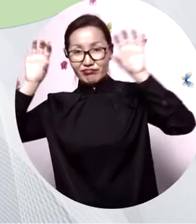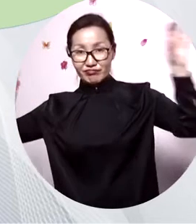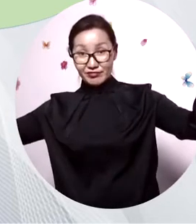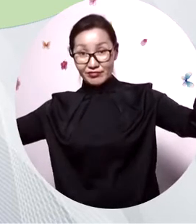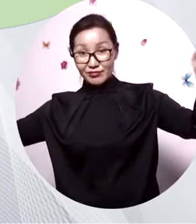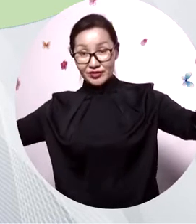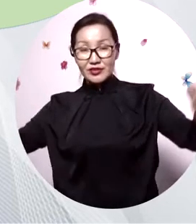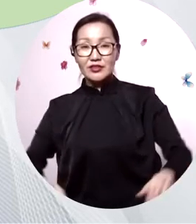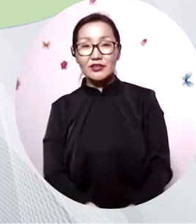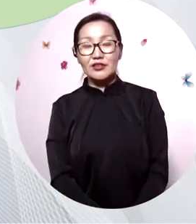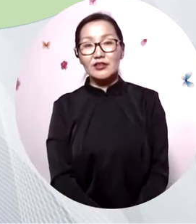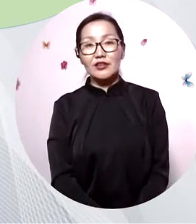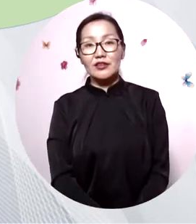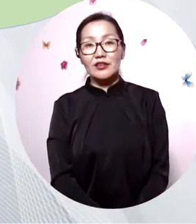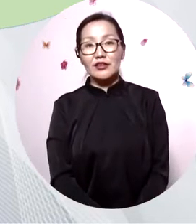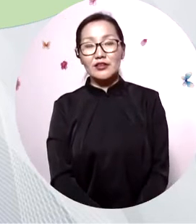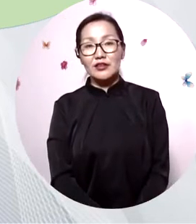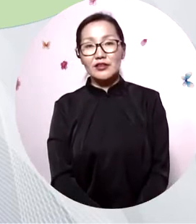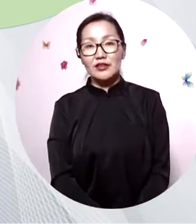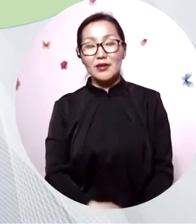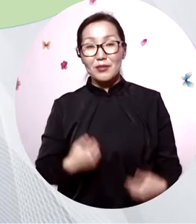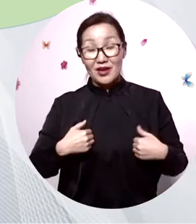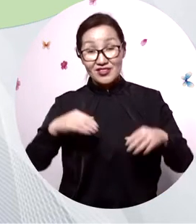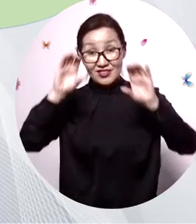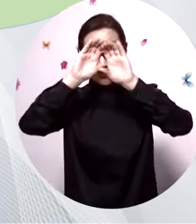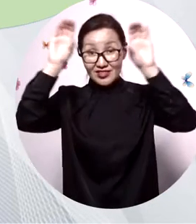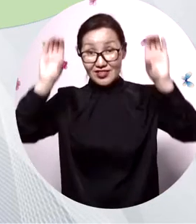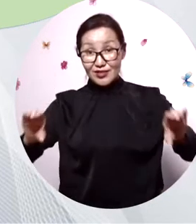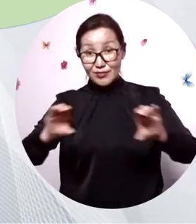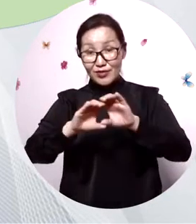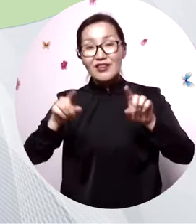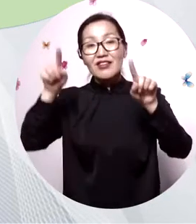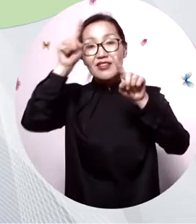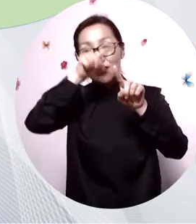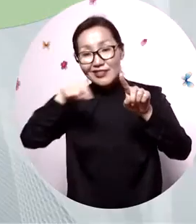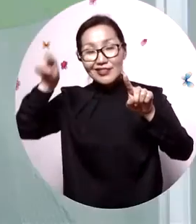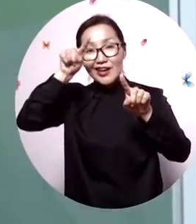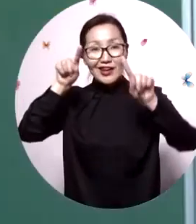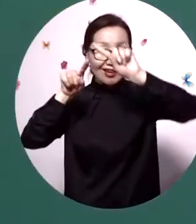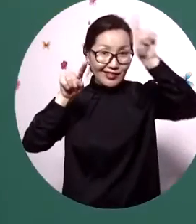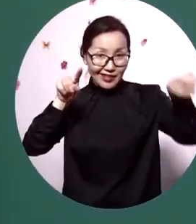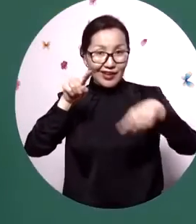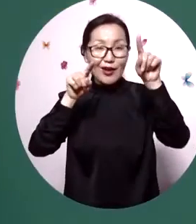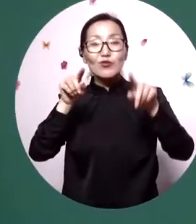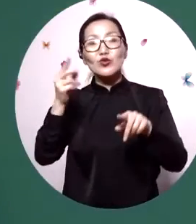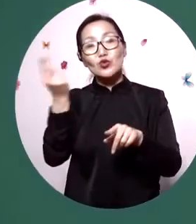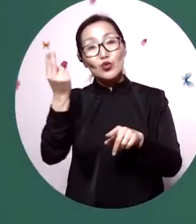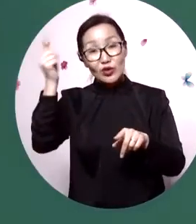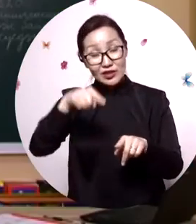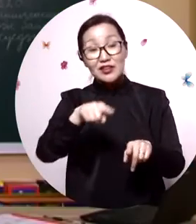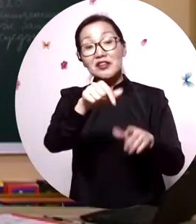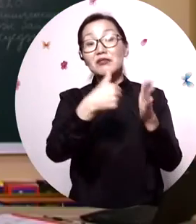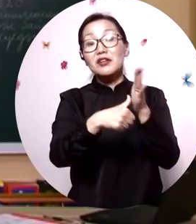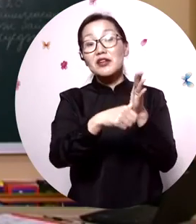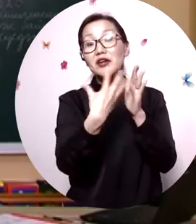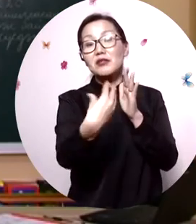тал. За ингээд багш нь самбарт Венн диаграммыг зурыг. За та нар өөрсдөө дэвтэр дээрээ